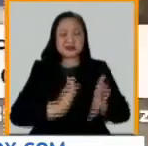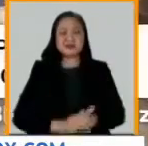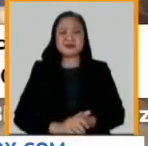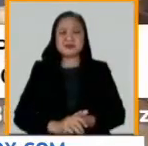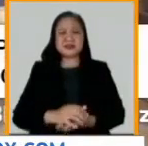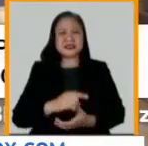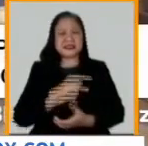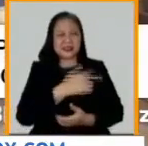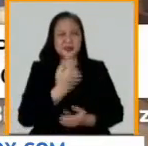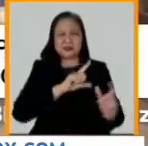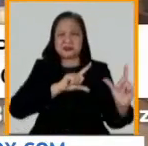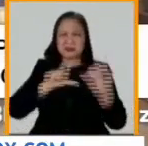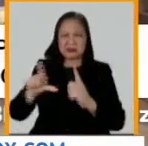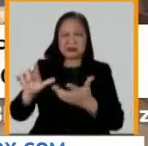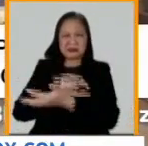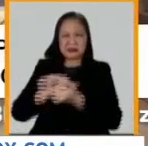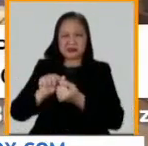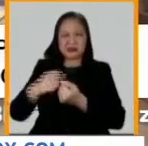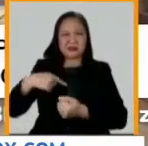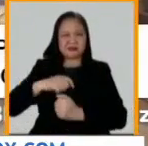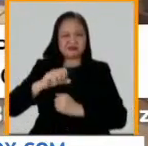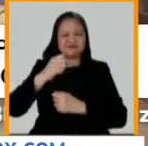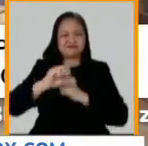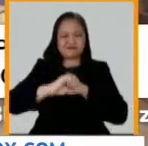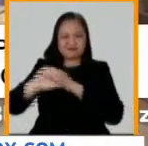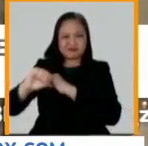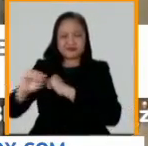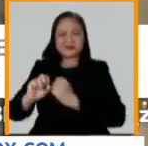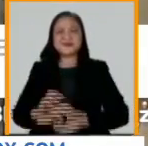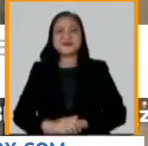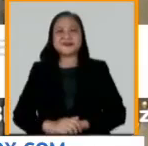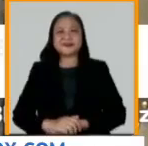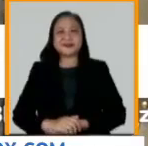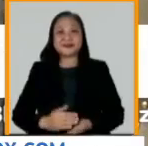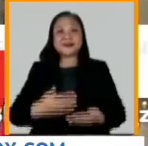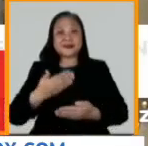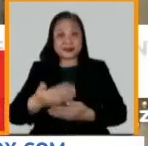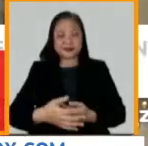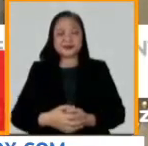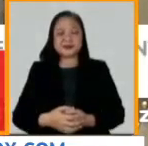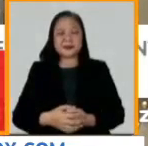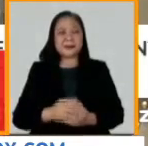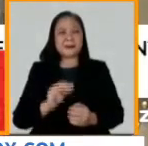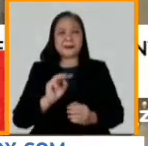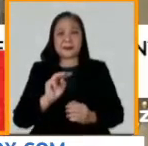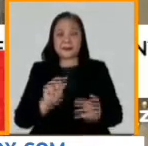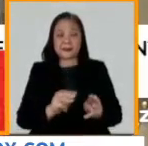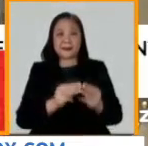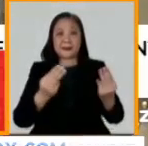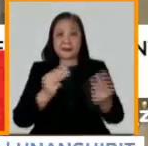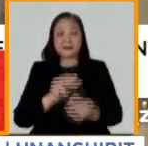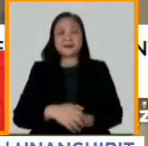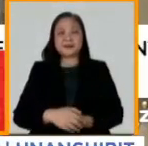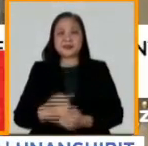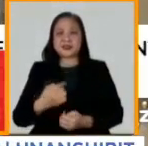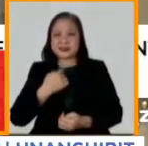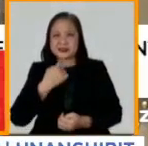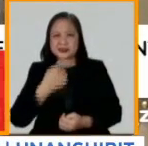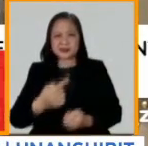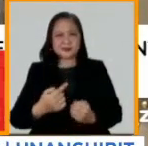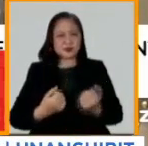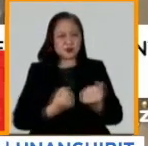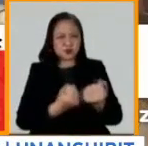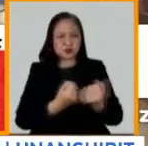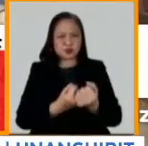kampanya. Sa pagsalang sa Manila Bulletin Hot Seat, isinusulong ni dating Defense Secretary at Presidential Aspirant